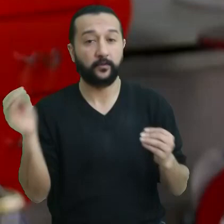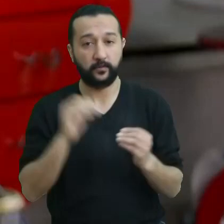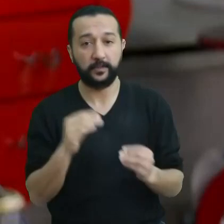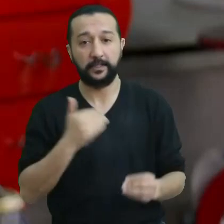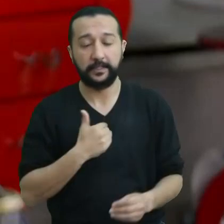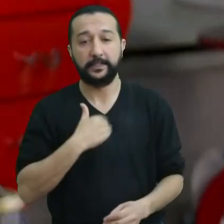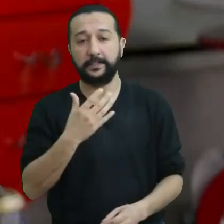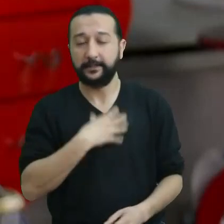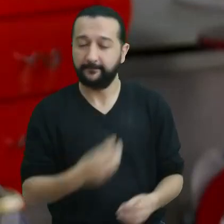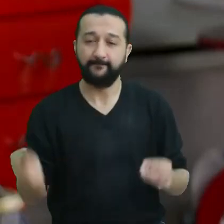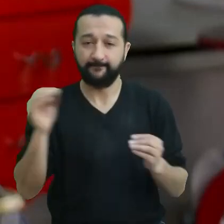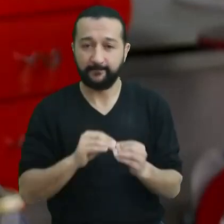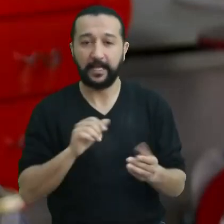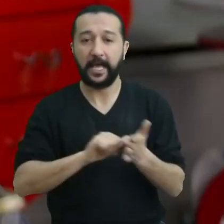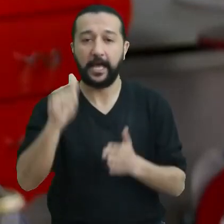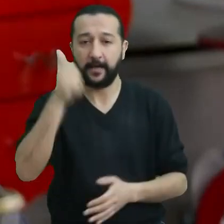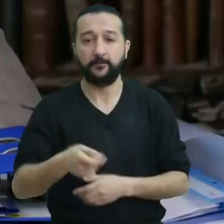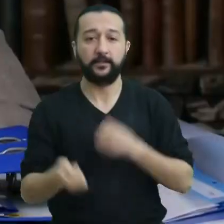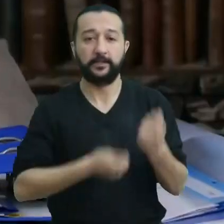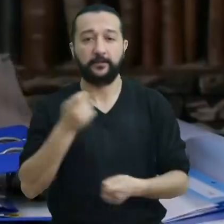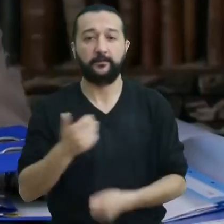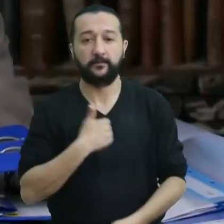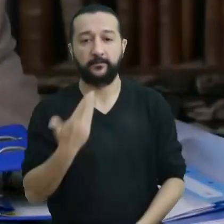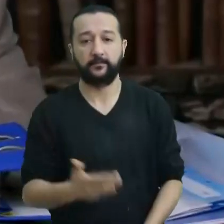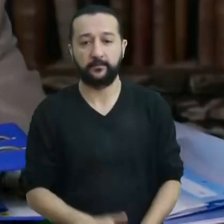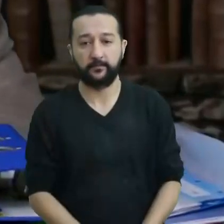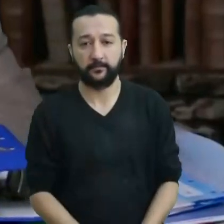Üstelik canını dişine takmış, her gün çalışıyor.